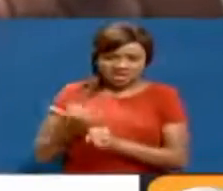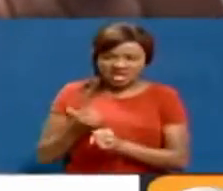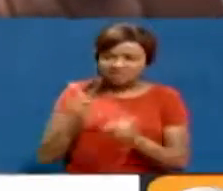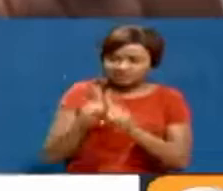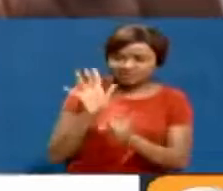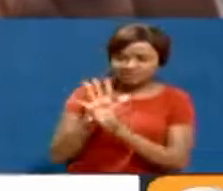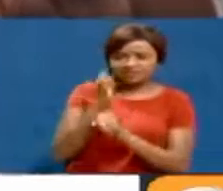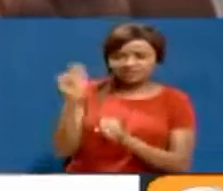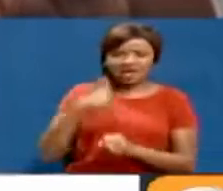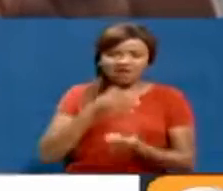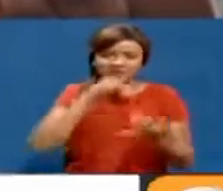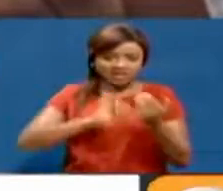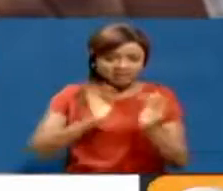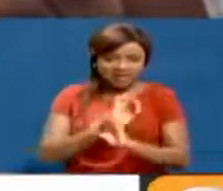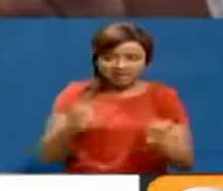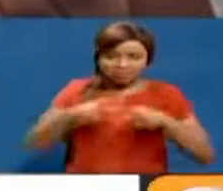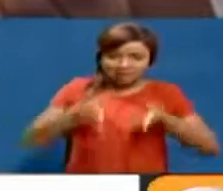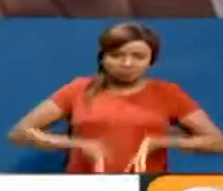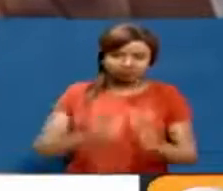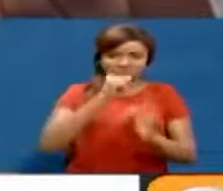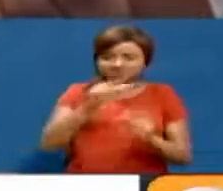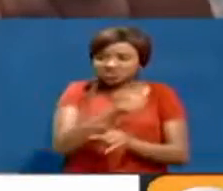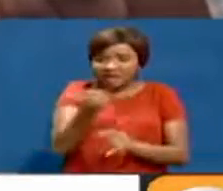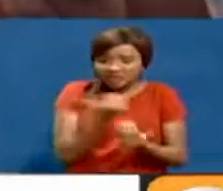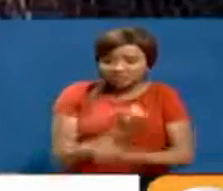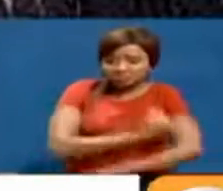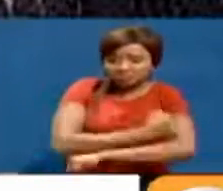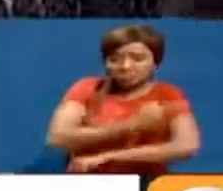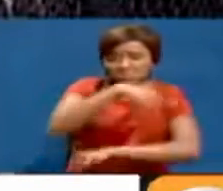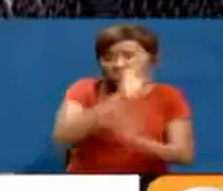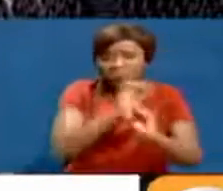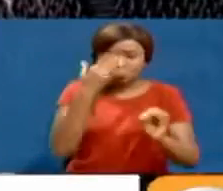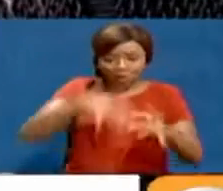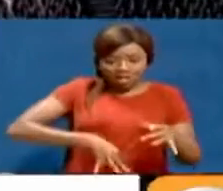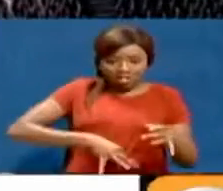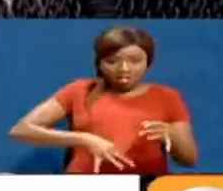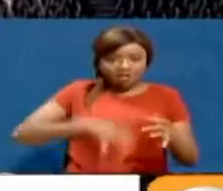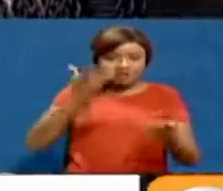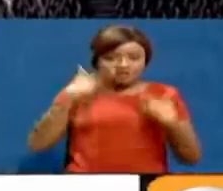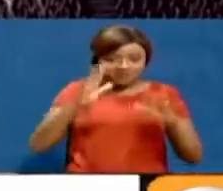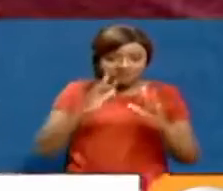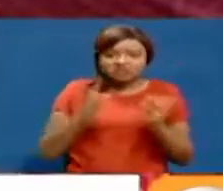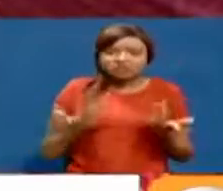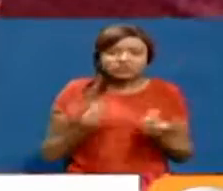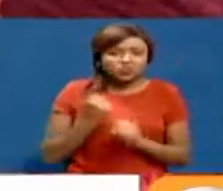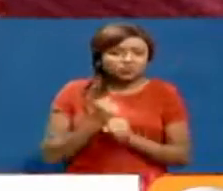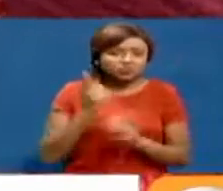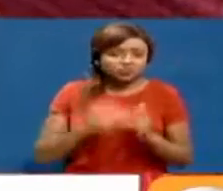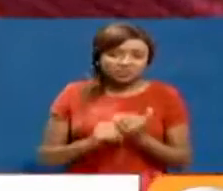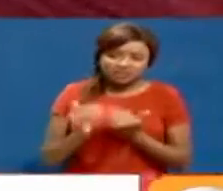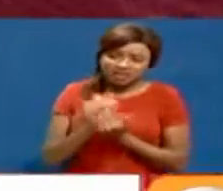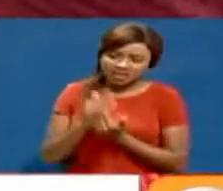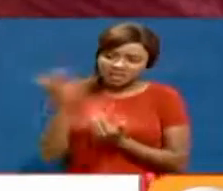mama mara ya pili na bado nilikuwa napitia changamoto, what about hawa wasichana ambao they are very young and they are single